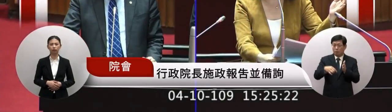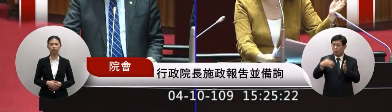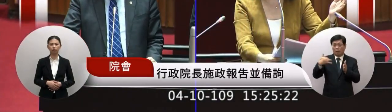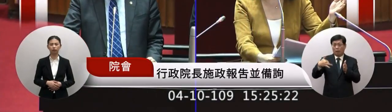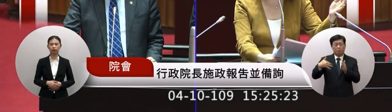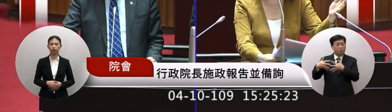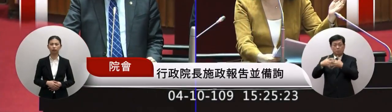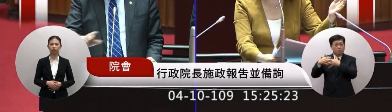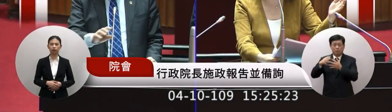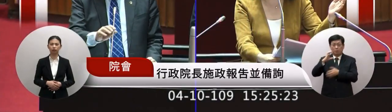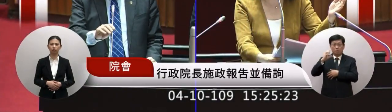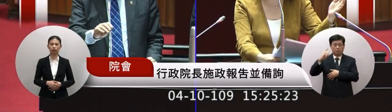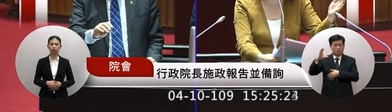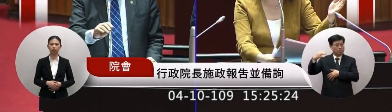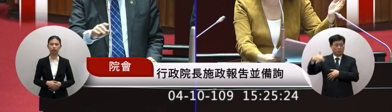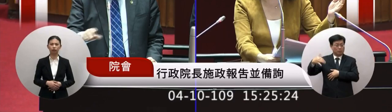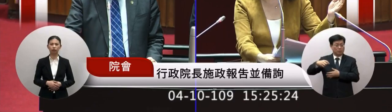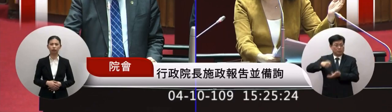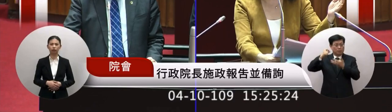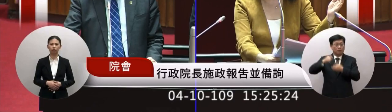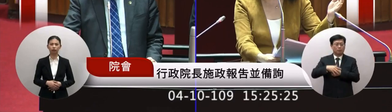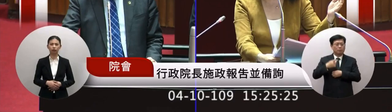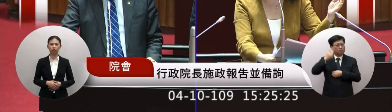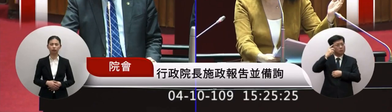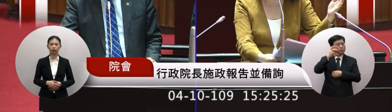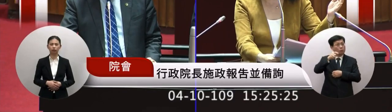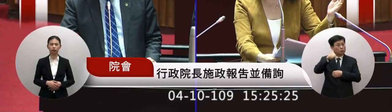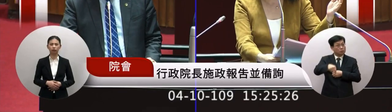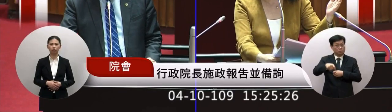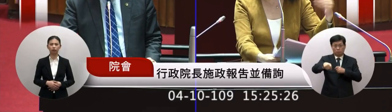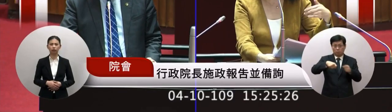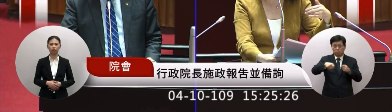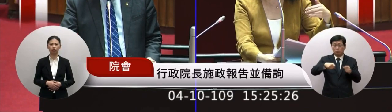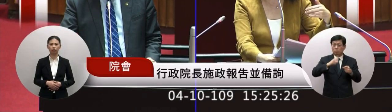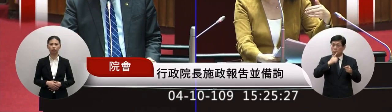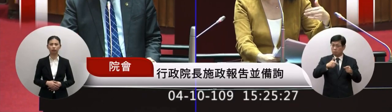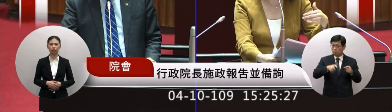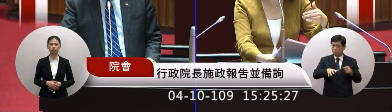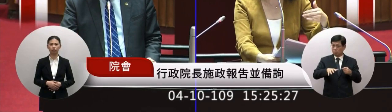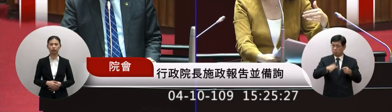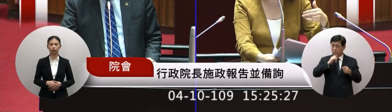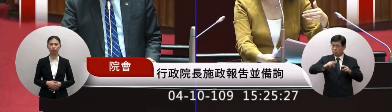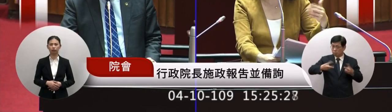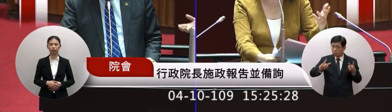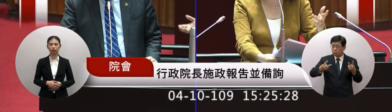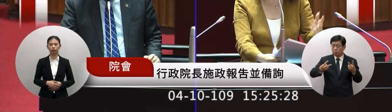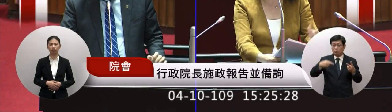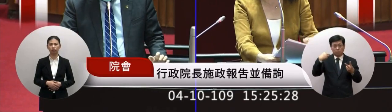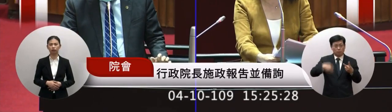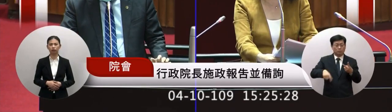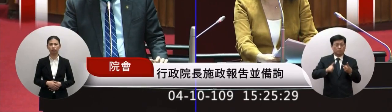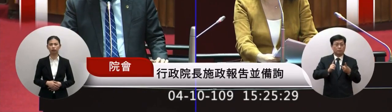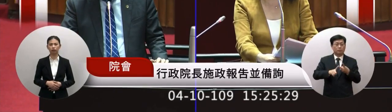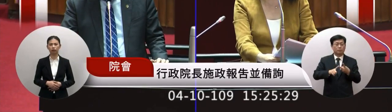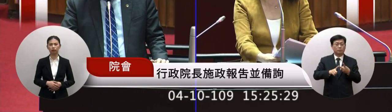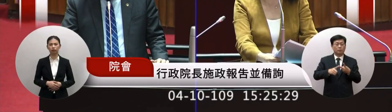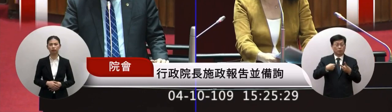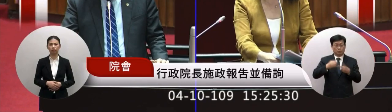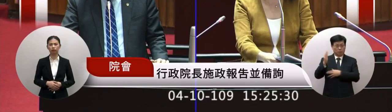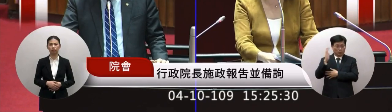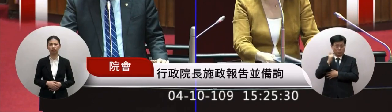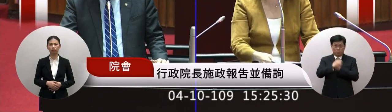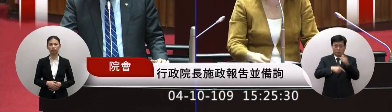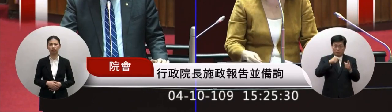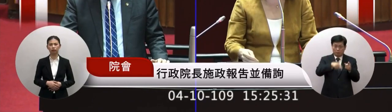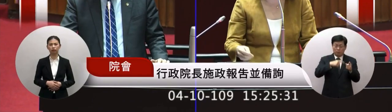没有美国 CDC 的这样的一个状况。我想请问，这个计划是不是有修正？然后还有呢，这个我们政府采